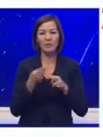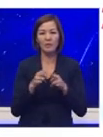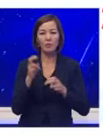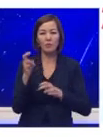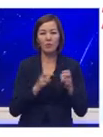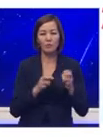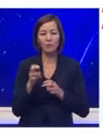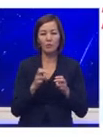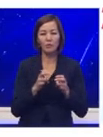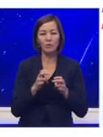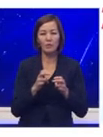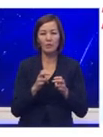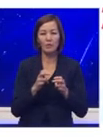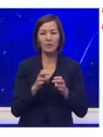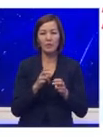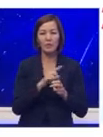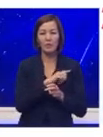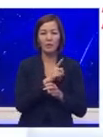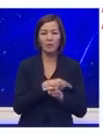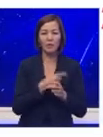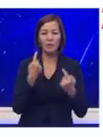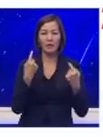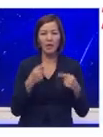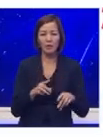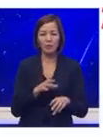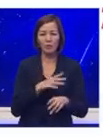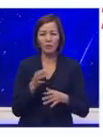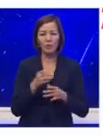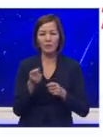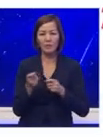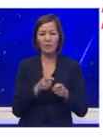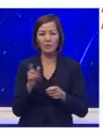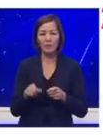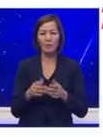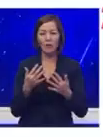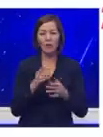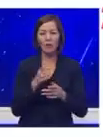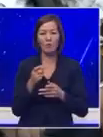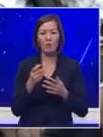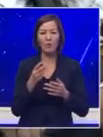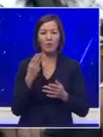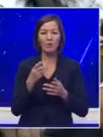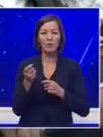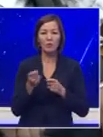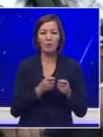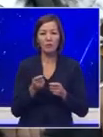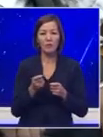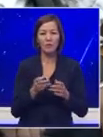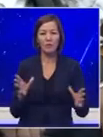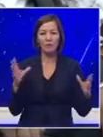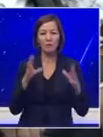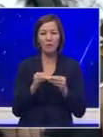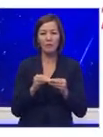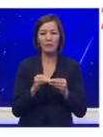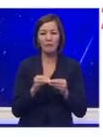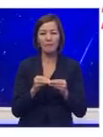кәсіпорындардың жүктемесі аз болып тұр. Сондықтан облыс әкімінің орынбасары Дәндібаев ауыл шаруашылығы басқармасына аудан әкімімен